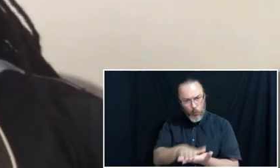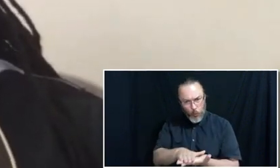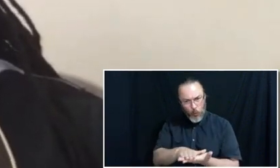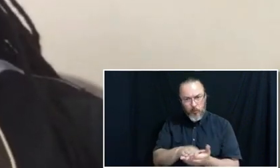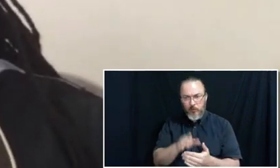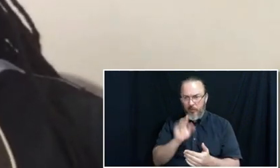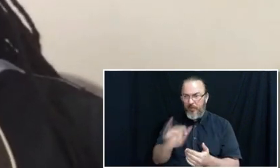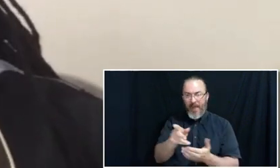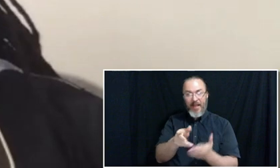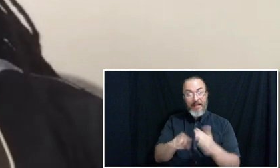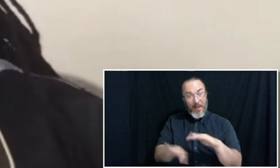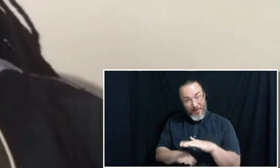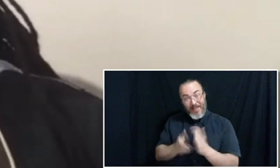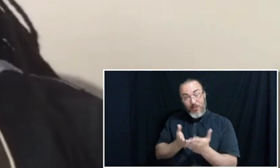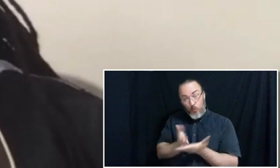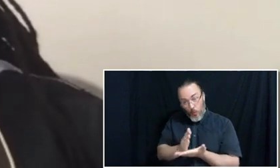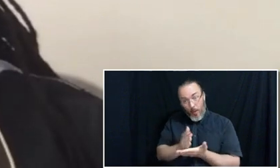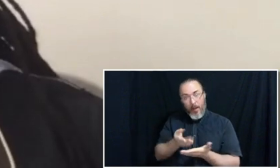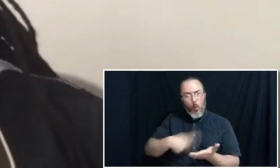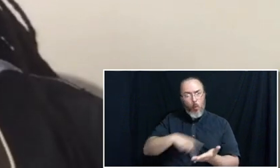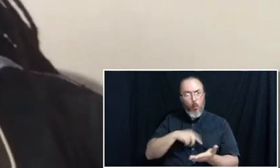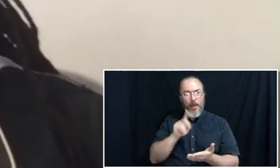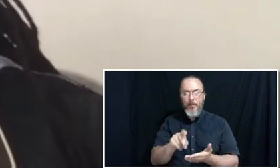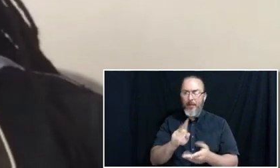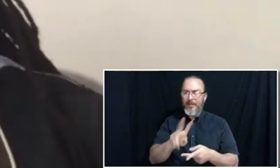les écoles du pays. Comme droit fondamental,